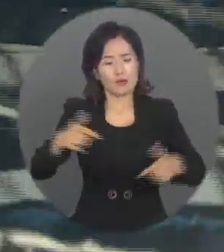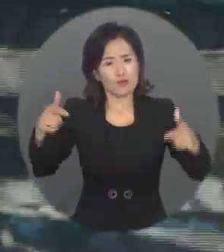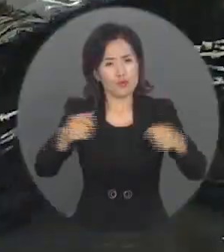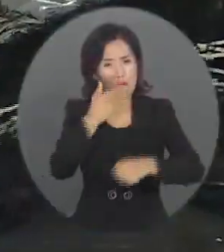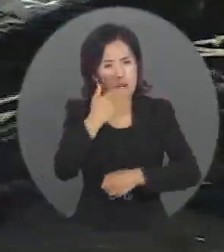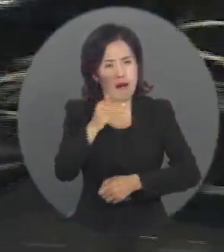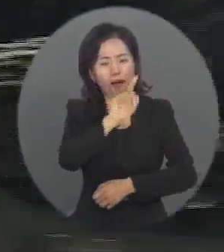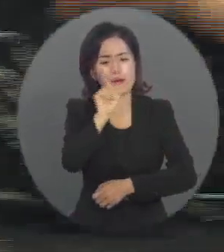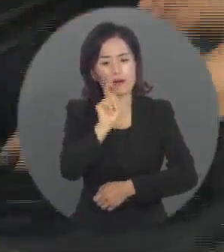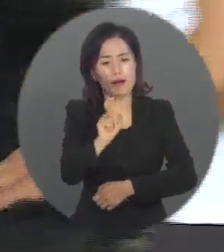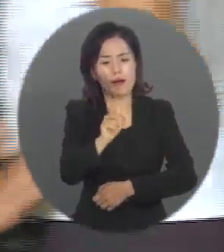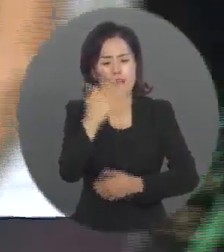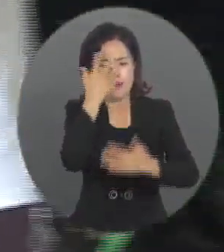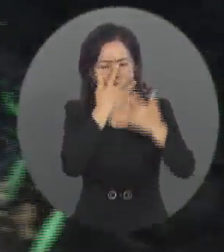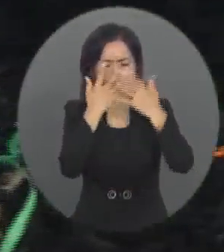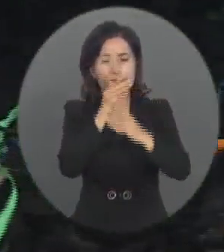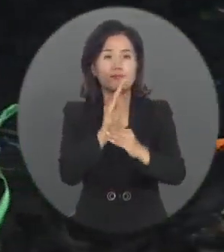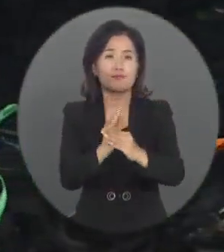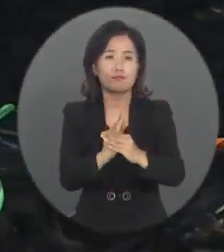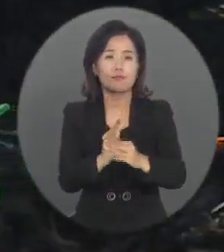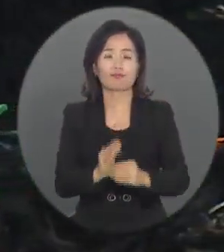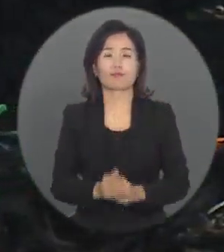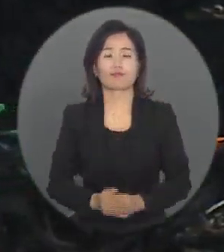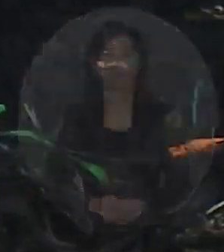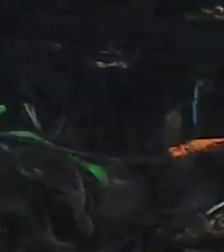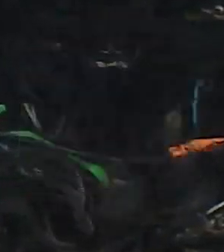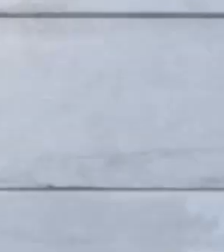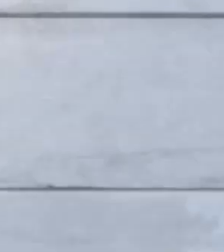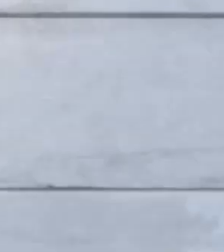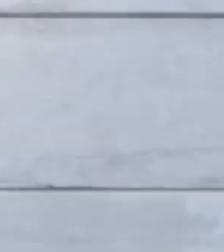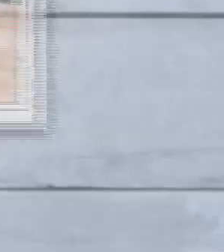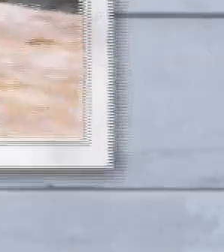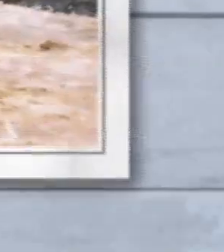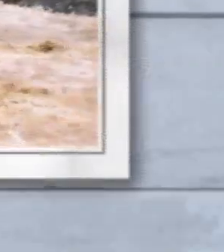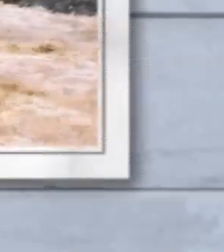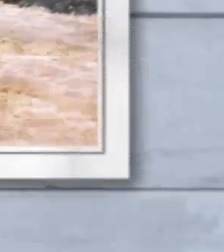불확실합니다. MBC 뉴스 박종호입니다.